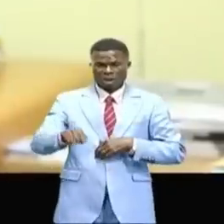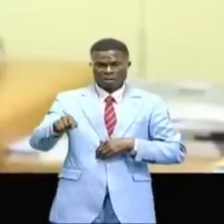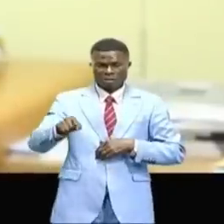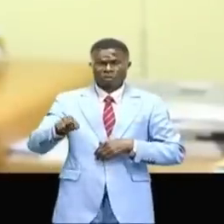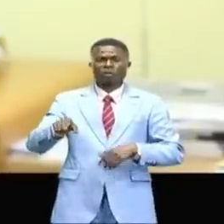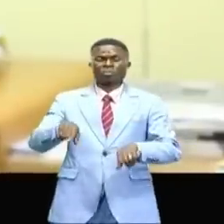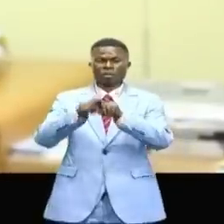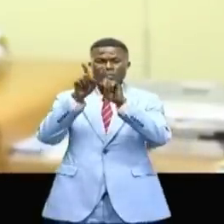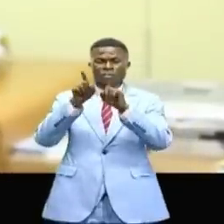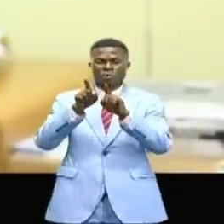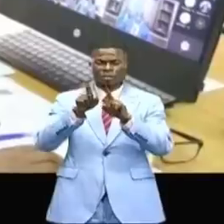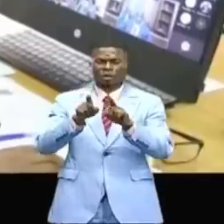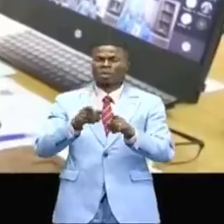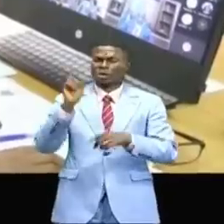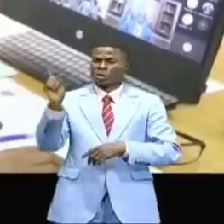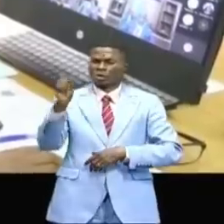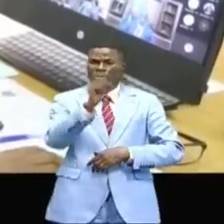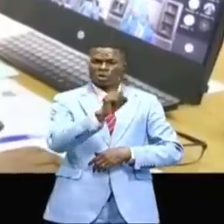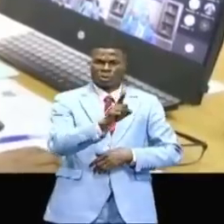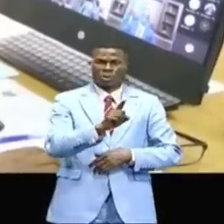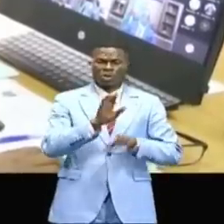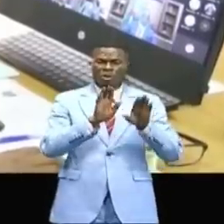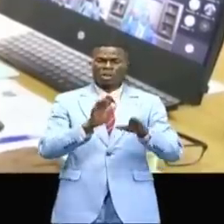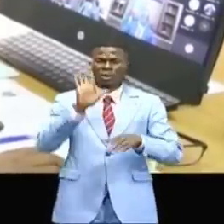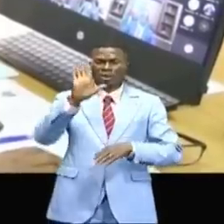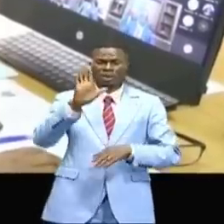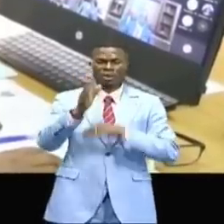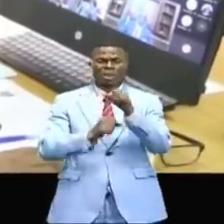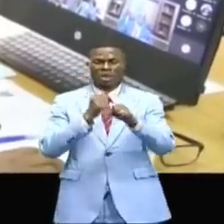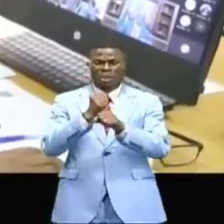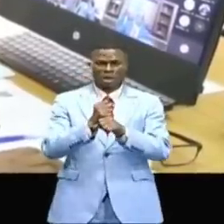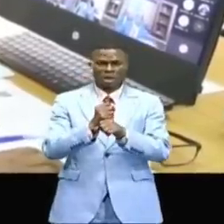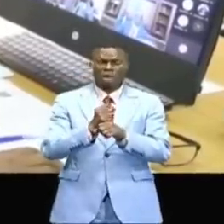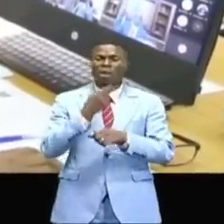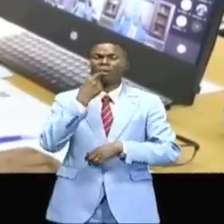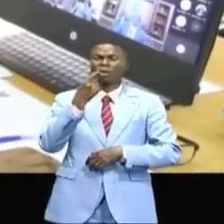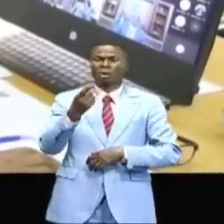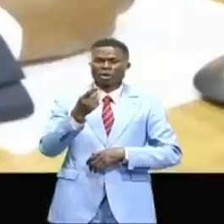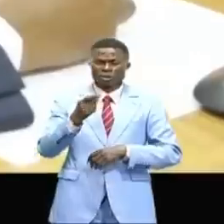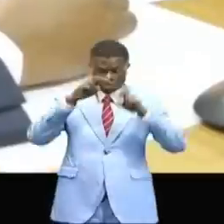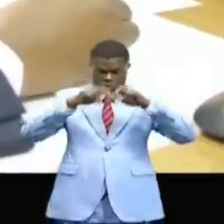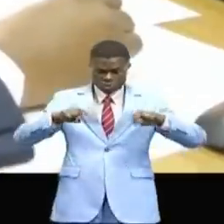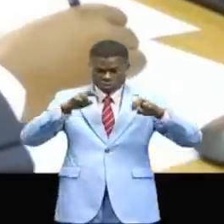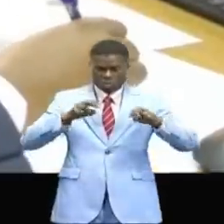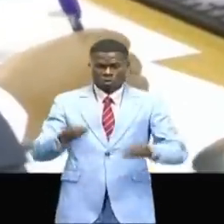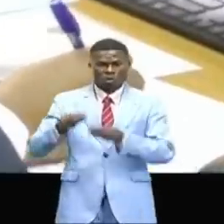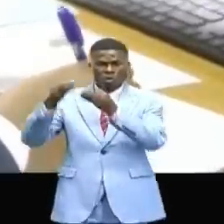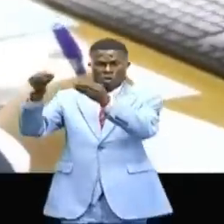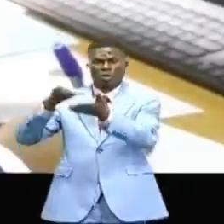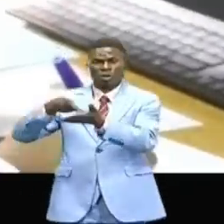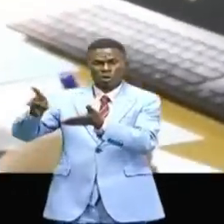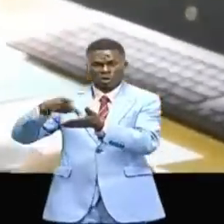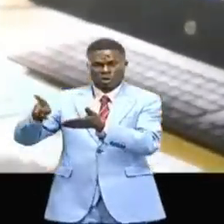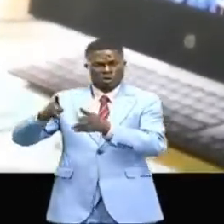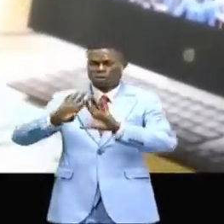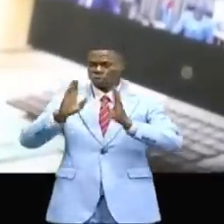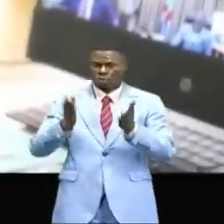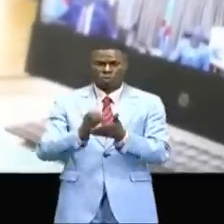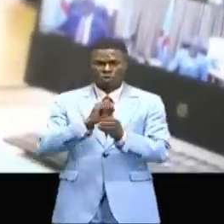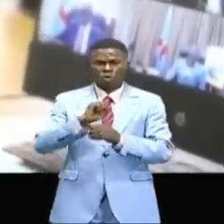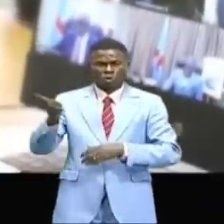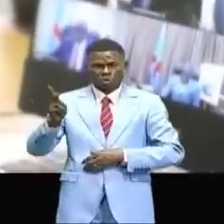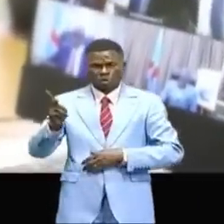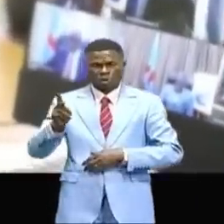créances salariales individuelles datant de plus de 5 ans, dûment déclarées, vérifiées et transmises pour paiement, sont payées. Il a